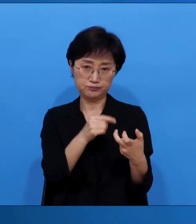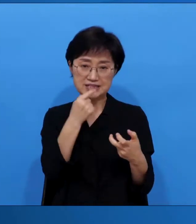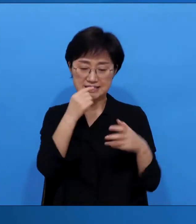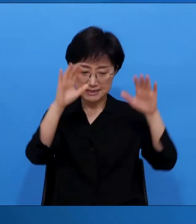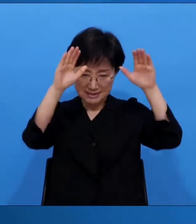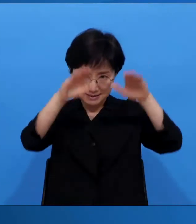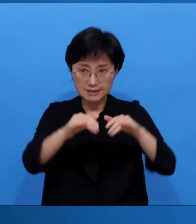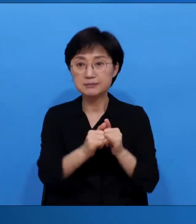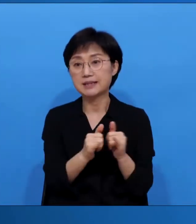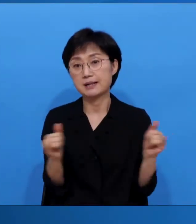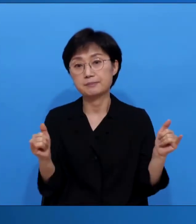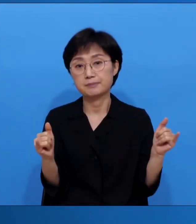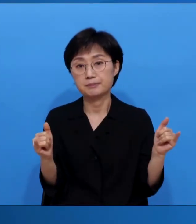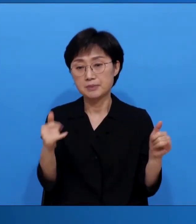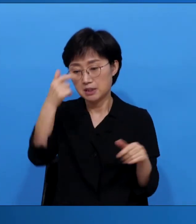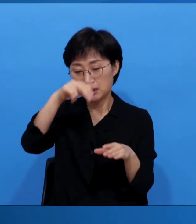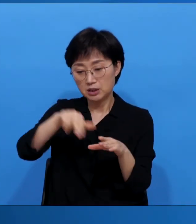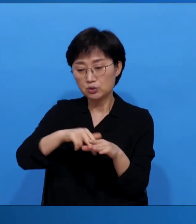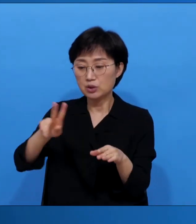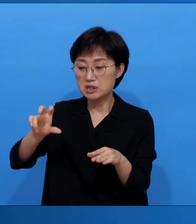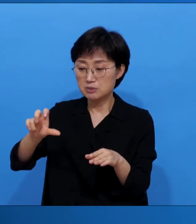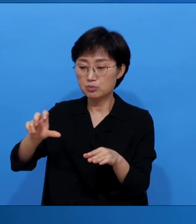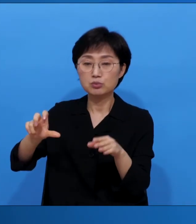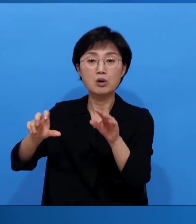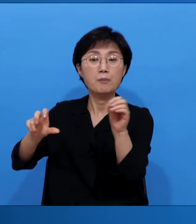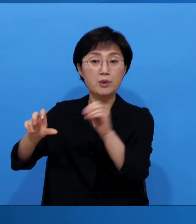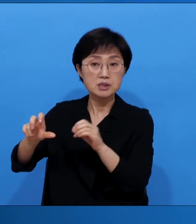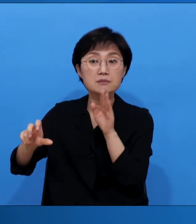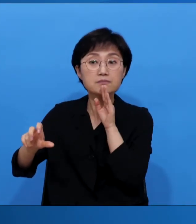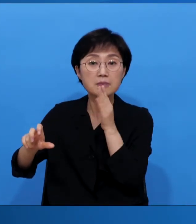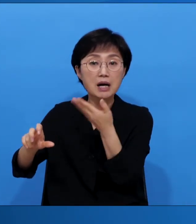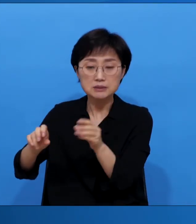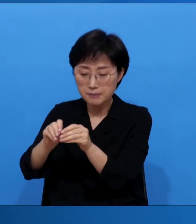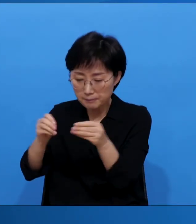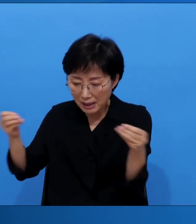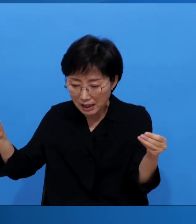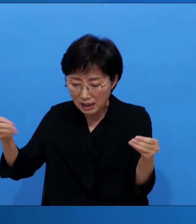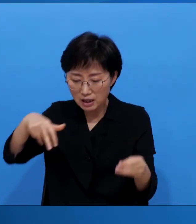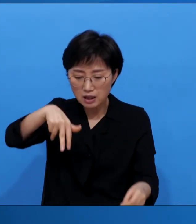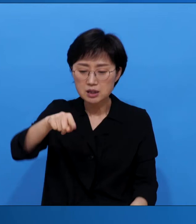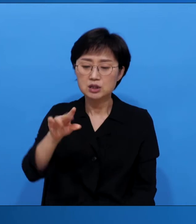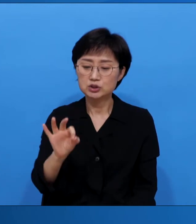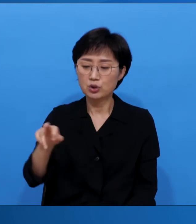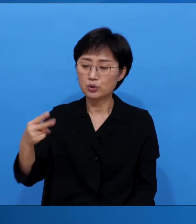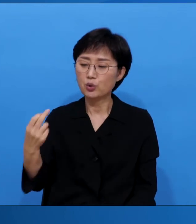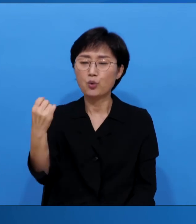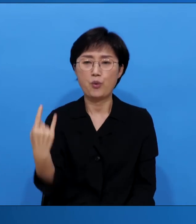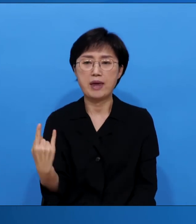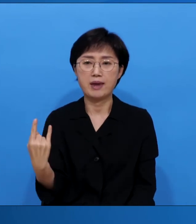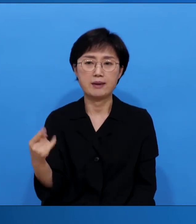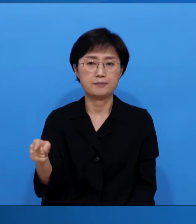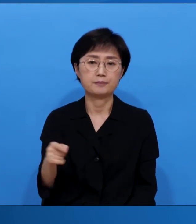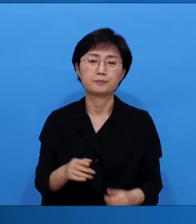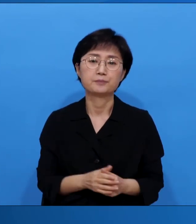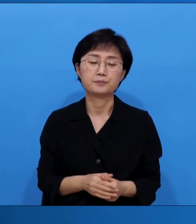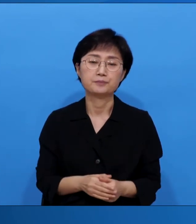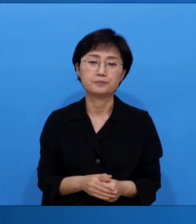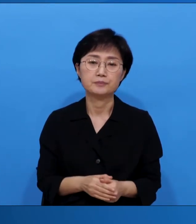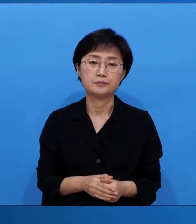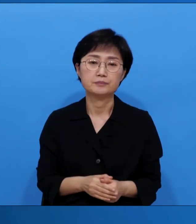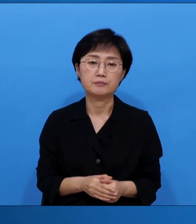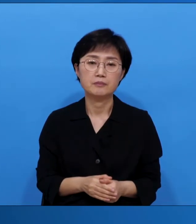이슬람교 신자이며 기독교는 26%를 차지하나 대부분 정교회 신자들로 알려져 있습니다.